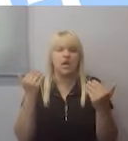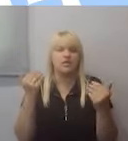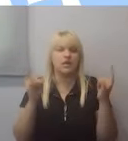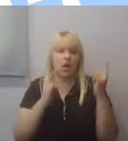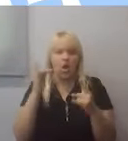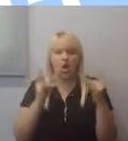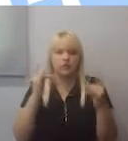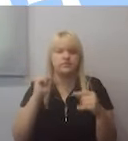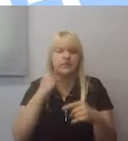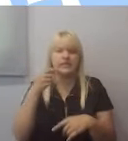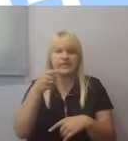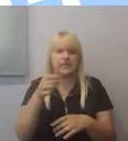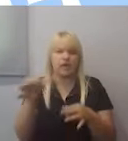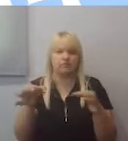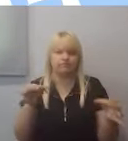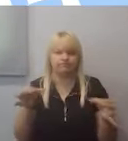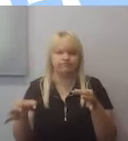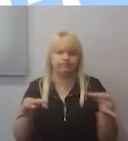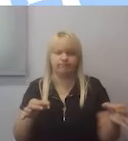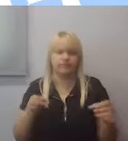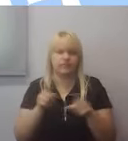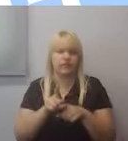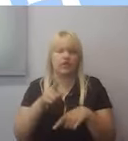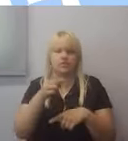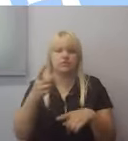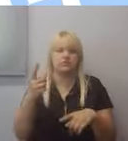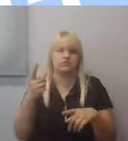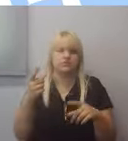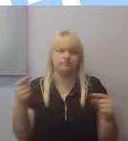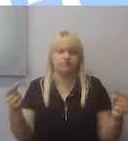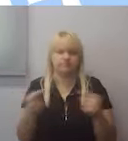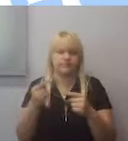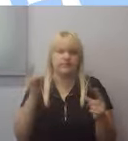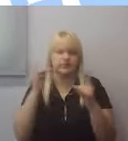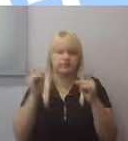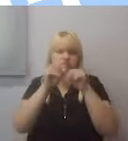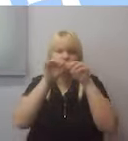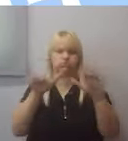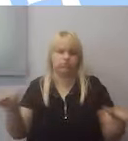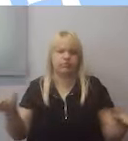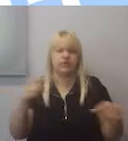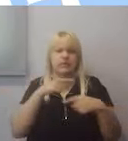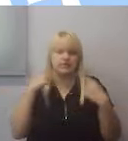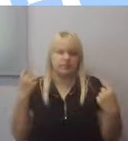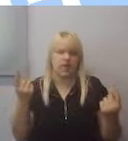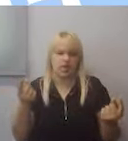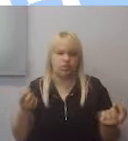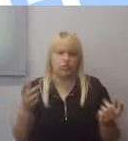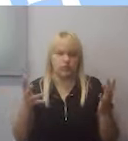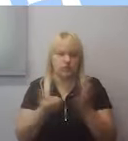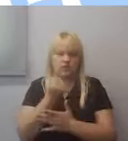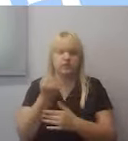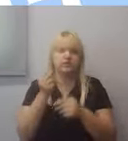rīgā ja un un šis ir tas optimālais trauksmes sirēnu pārklājums kādu mums gribētos ņemot vērā to